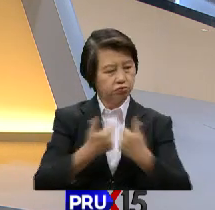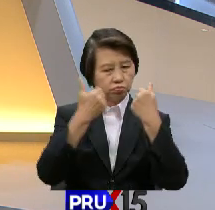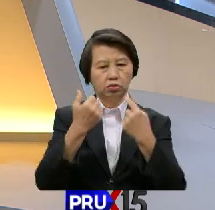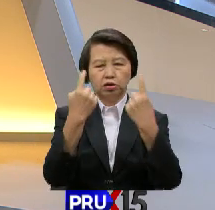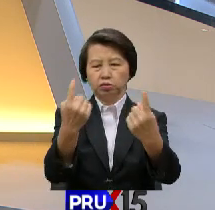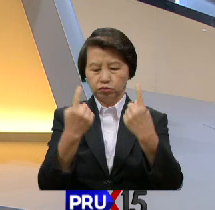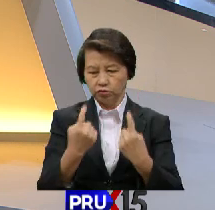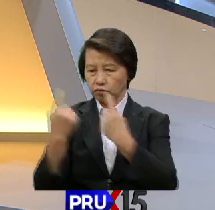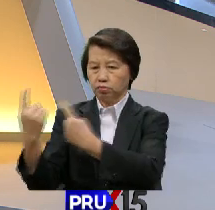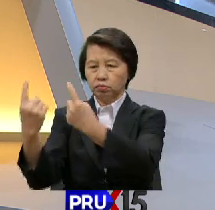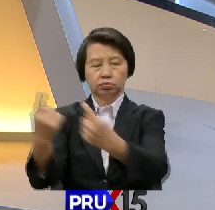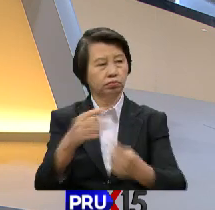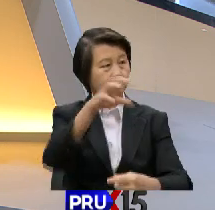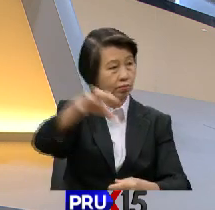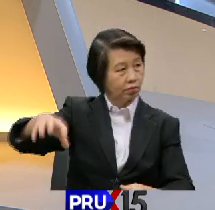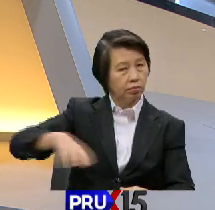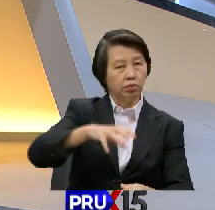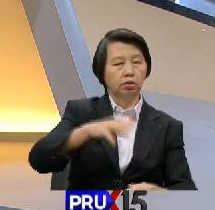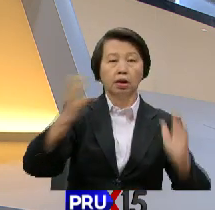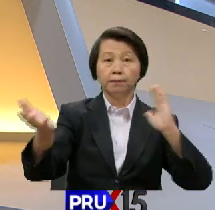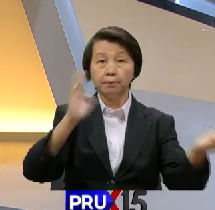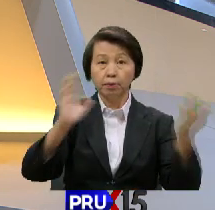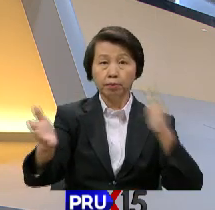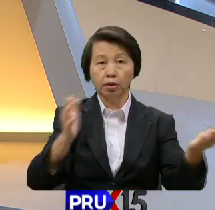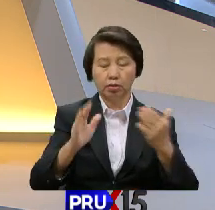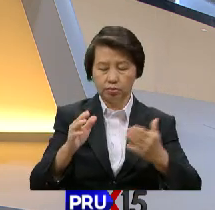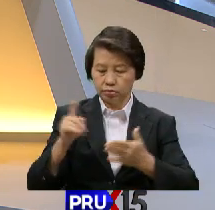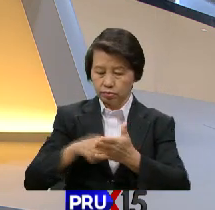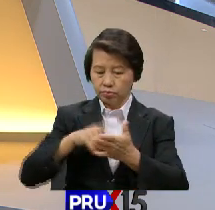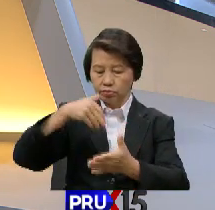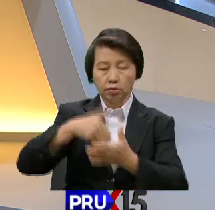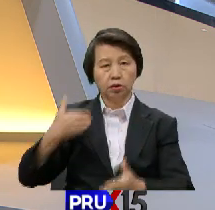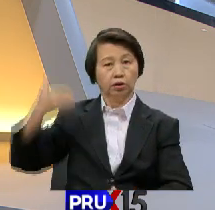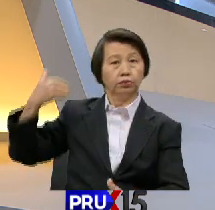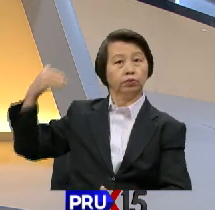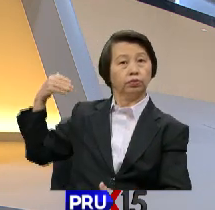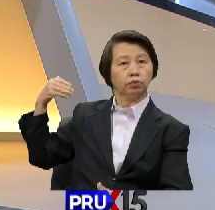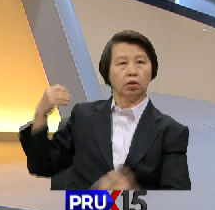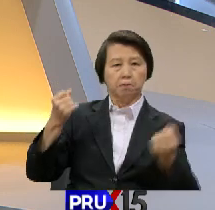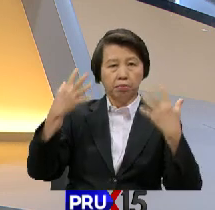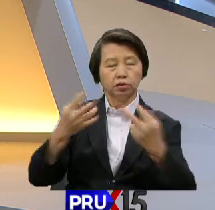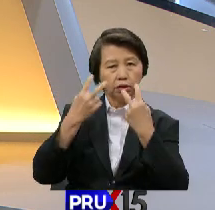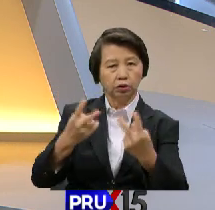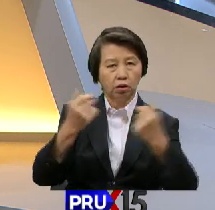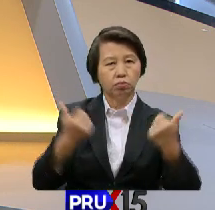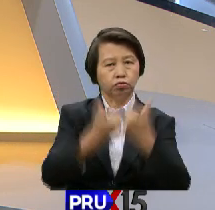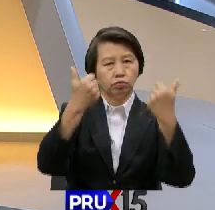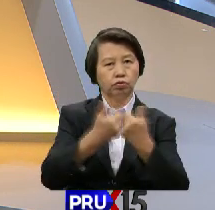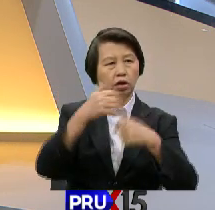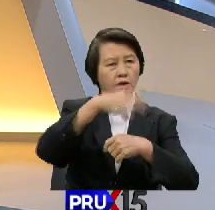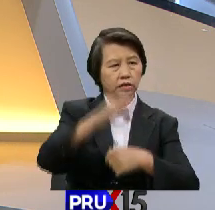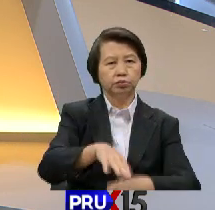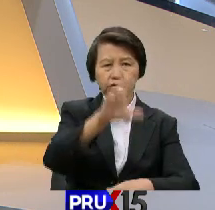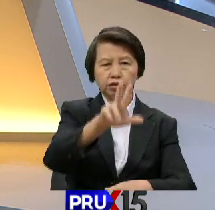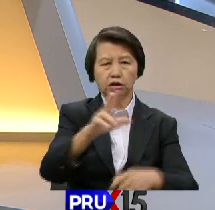menunjukkan di beberapa kawasan berbanding kalau pidana umum sebelum ini ataupun pihak sebelum ini banyak menyaksikan pertemuan lebih daripada